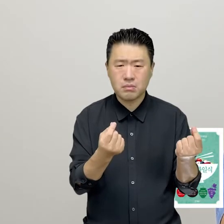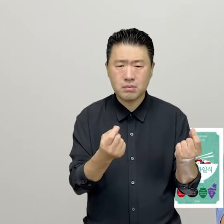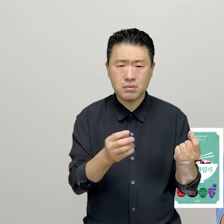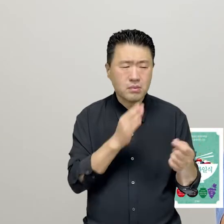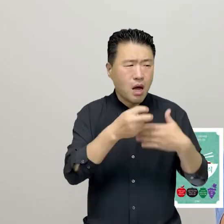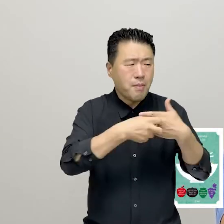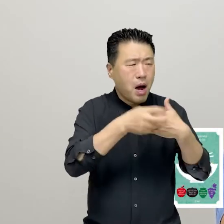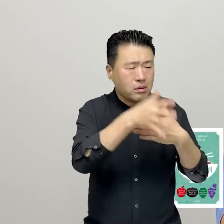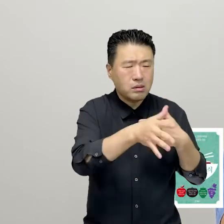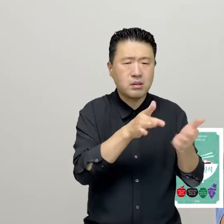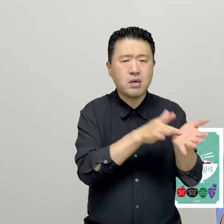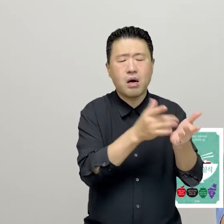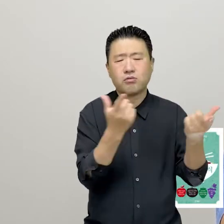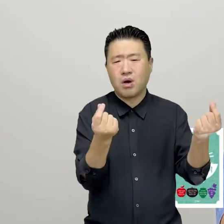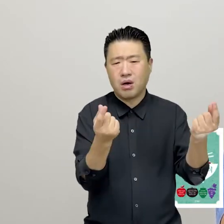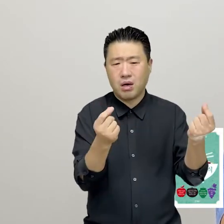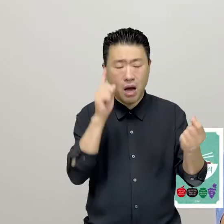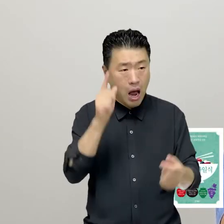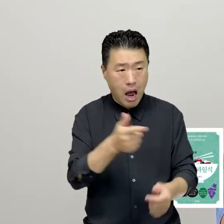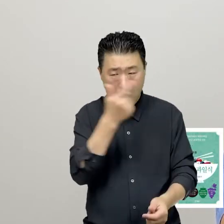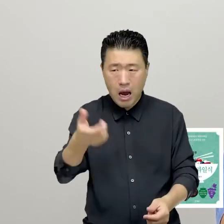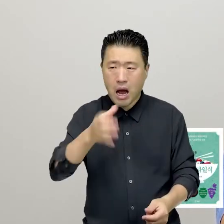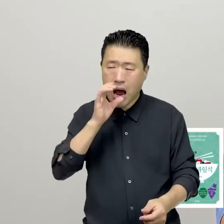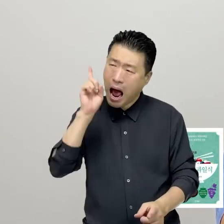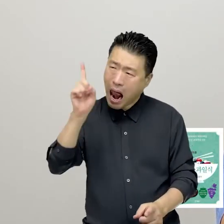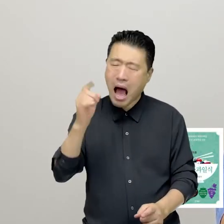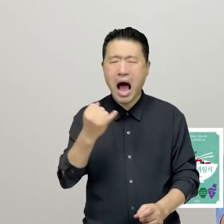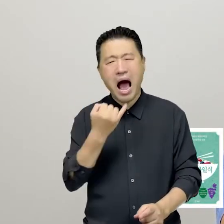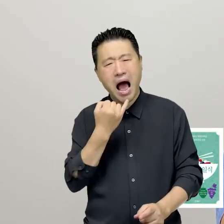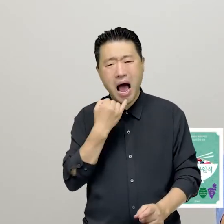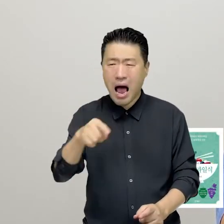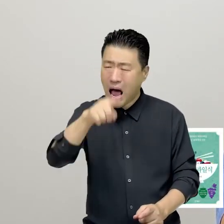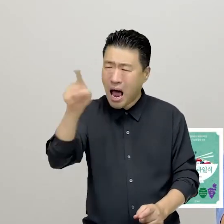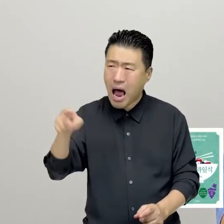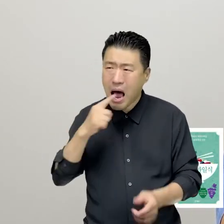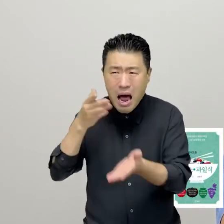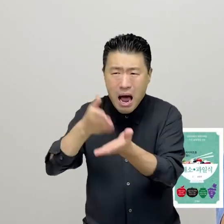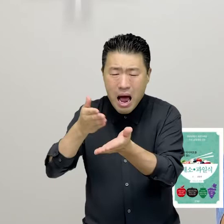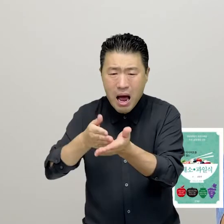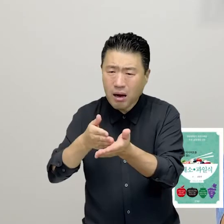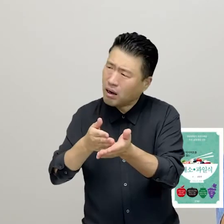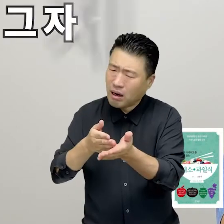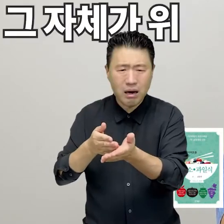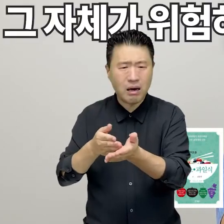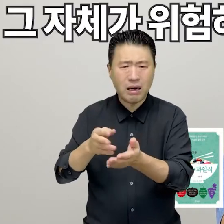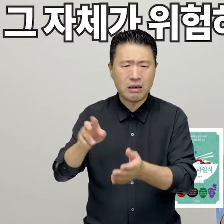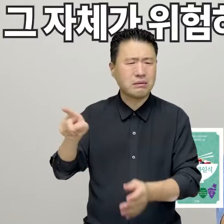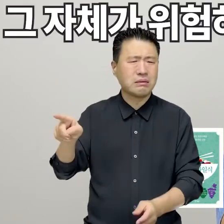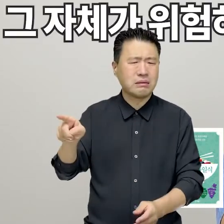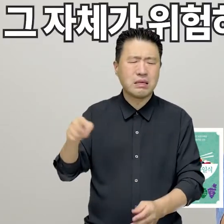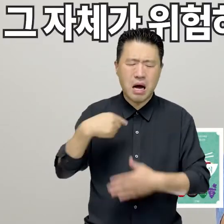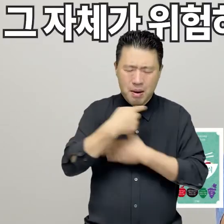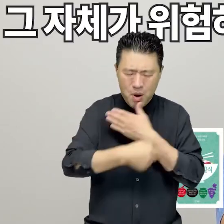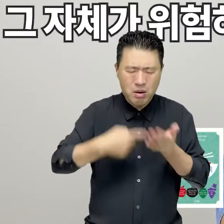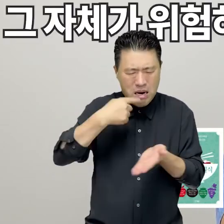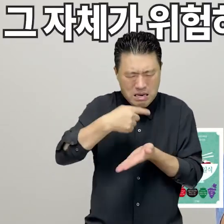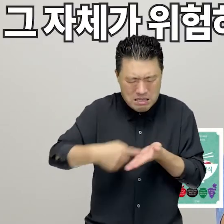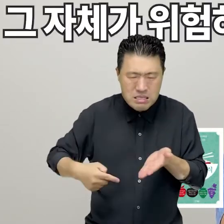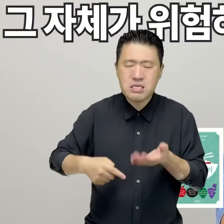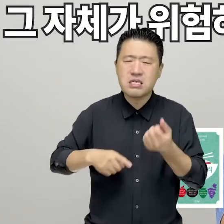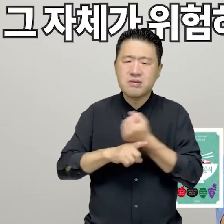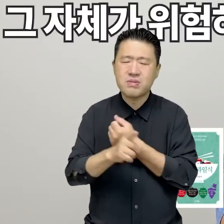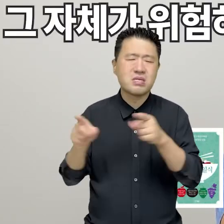있는 의약품입니다. 하루에 한 잔까지는 괜찮다라고 얘기를 하는 것 자체가 이미 커피는